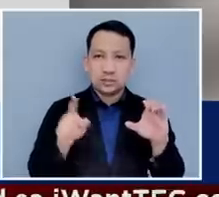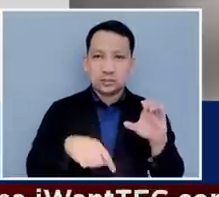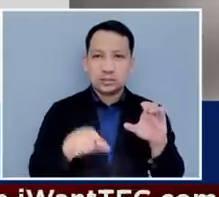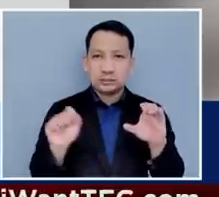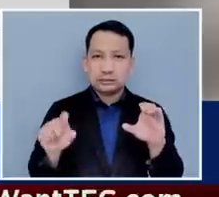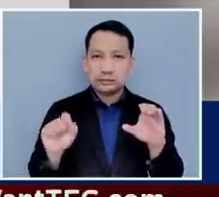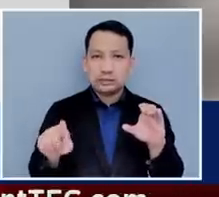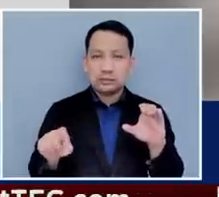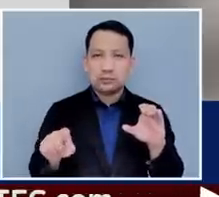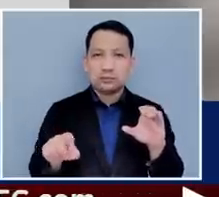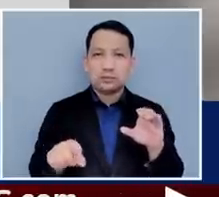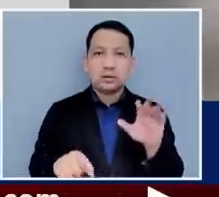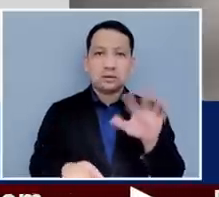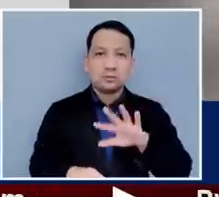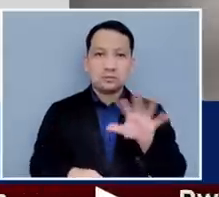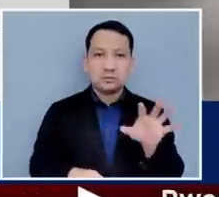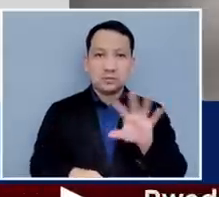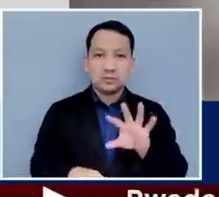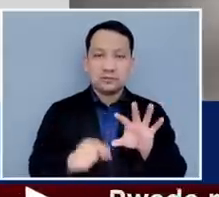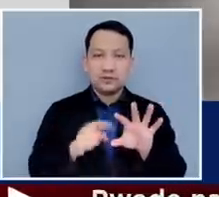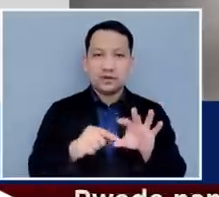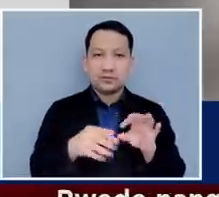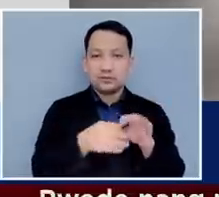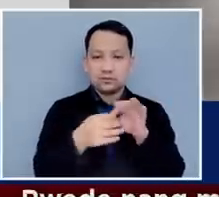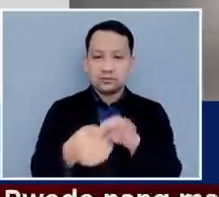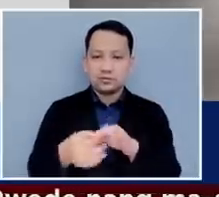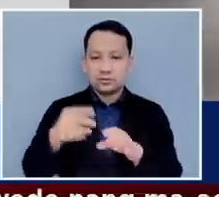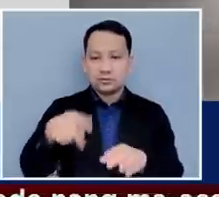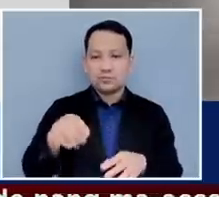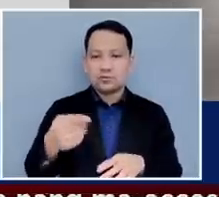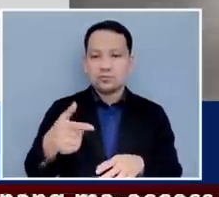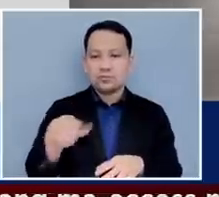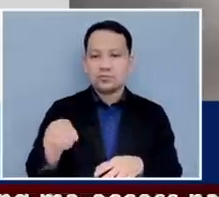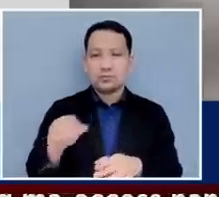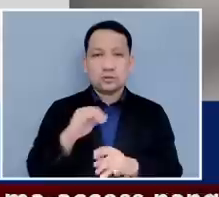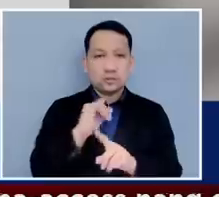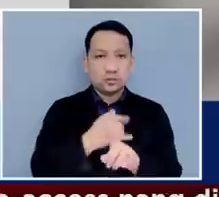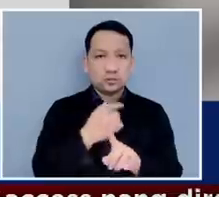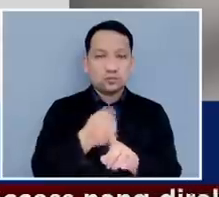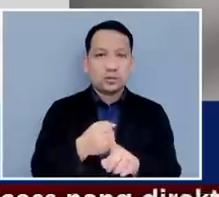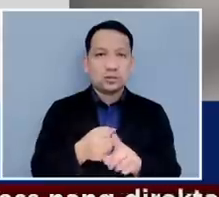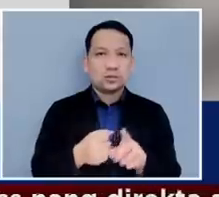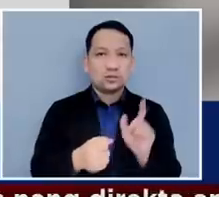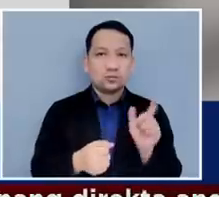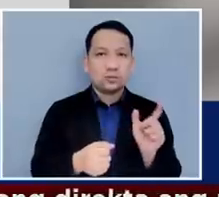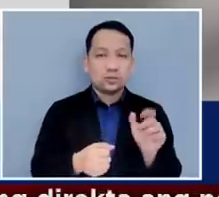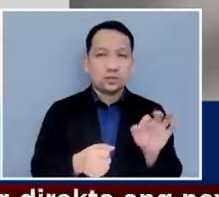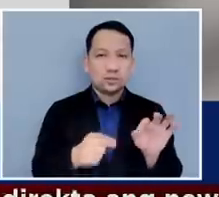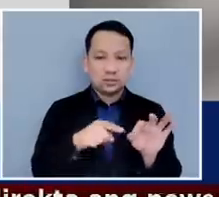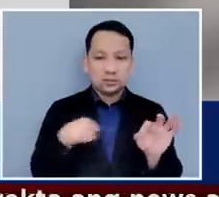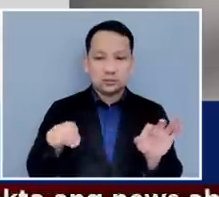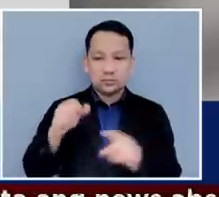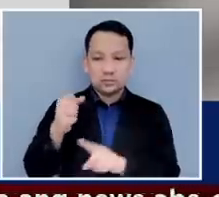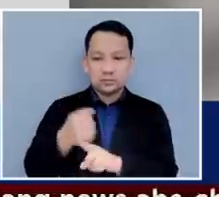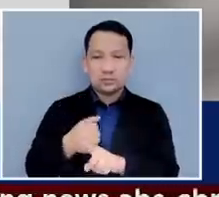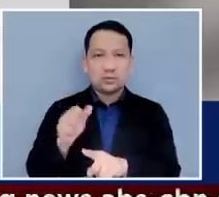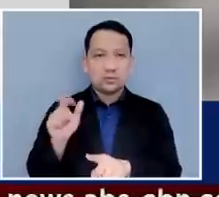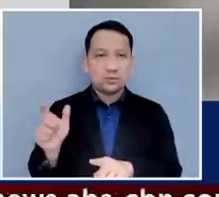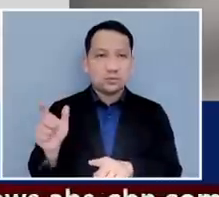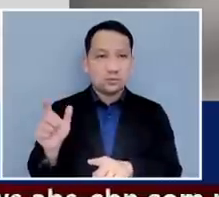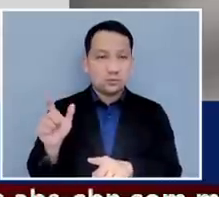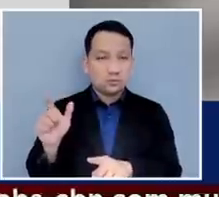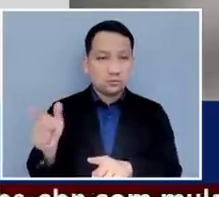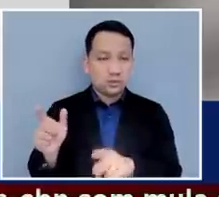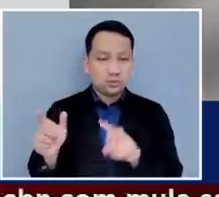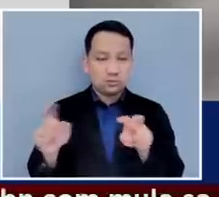sa 55 krimeng may kinalaman sa POGO mula January 2019 hanggang September 2022, 71 ay